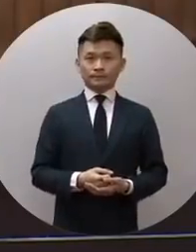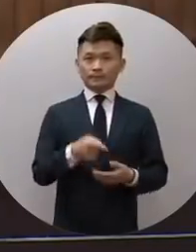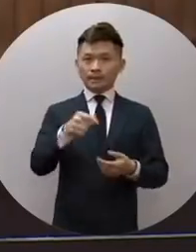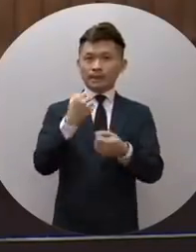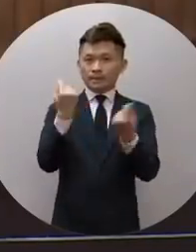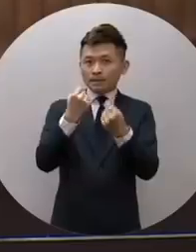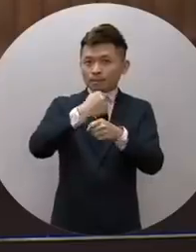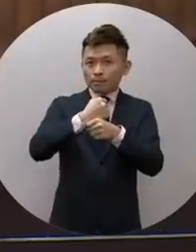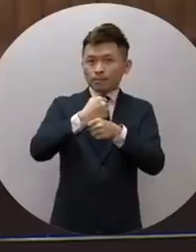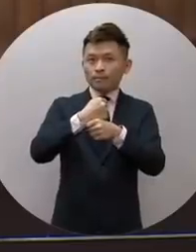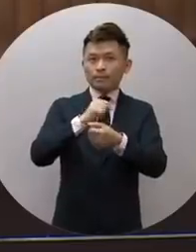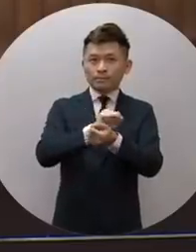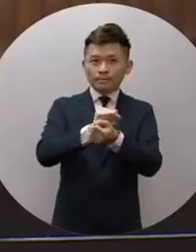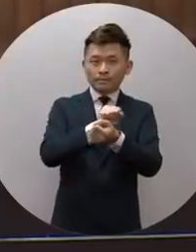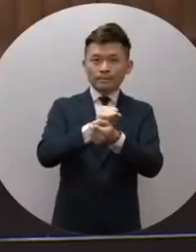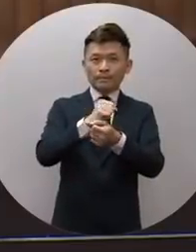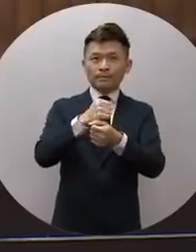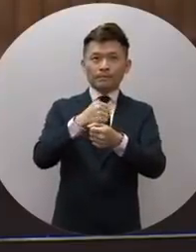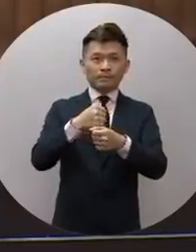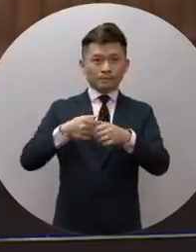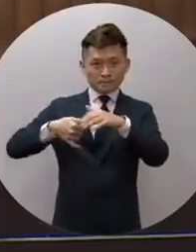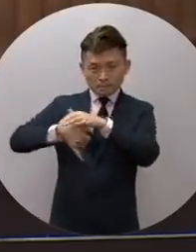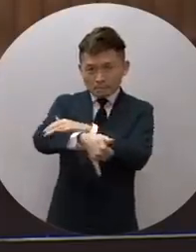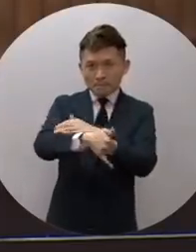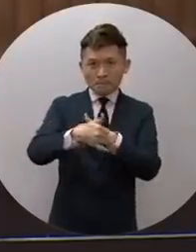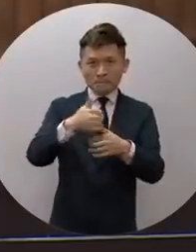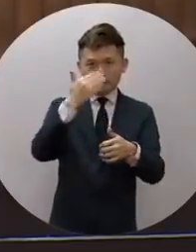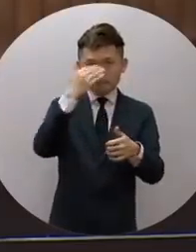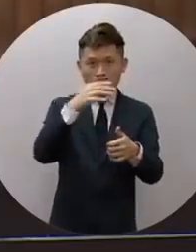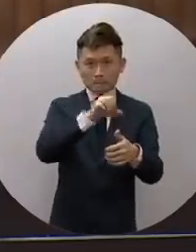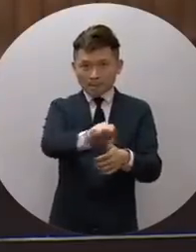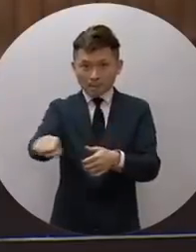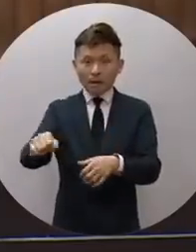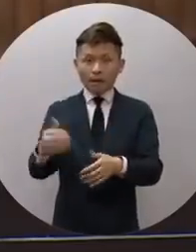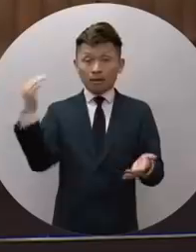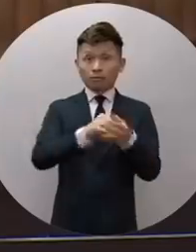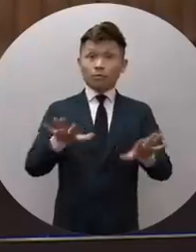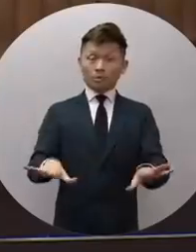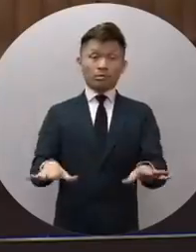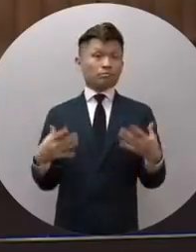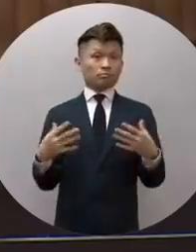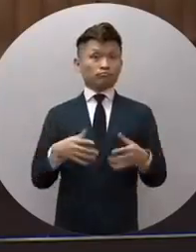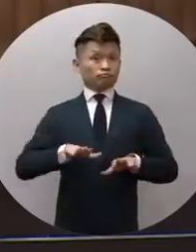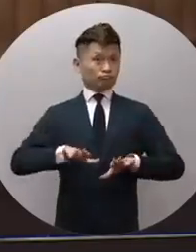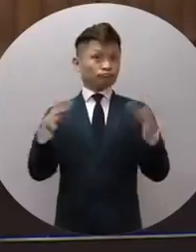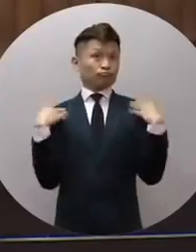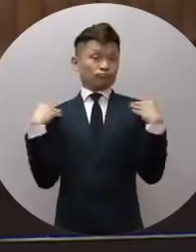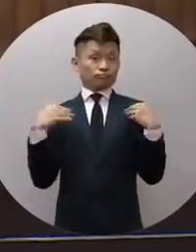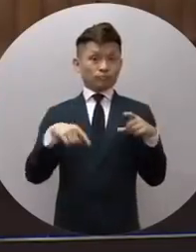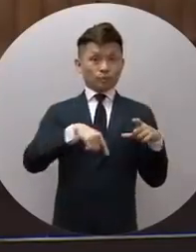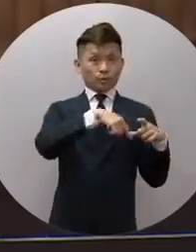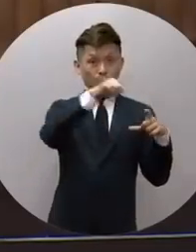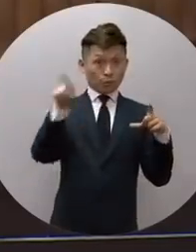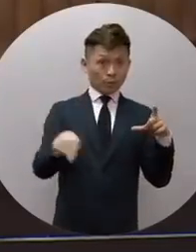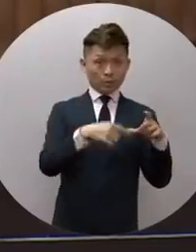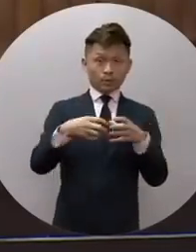慈航已经十多年了，那今天呢？木马安在啊？团团圆圆两只熊猫，反